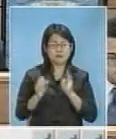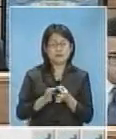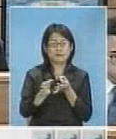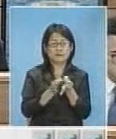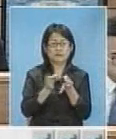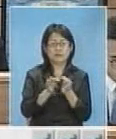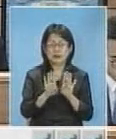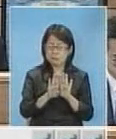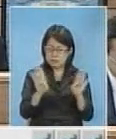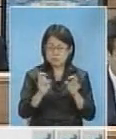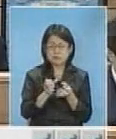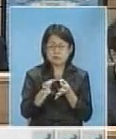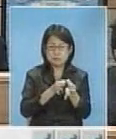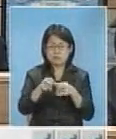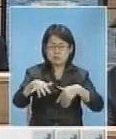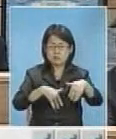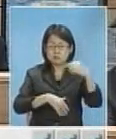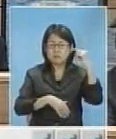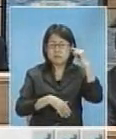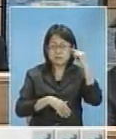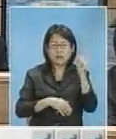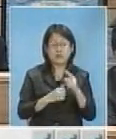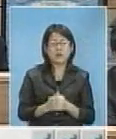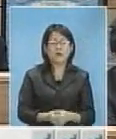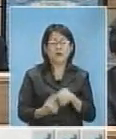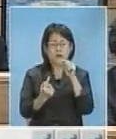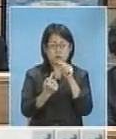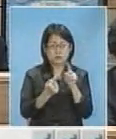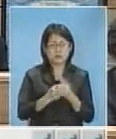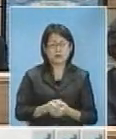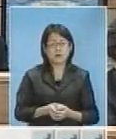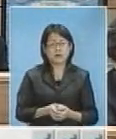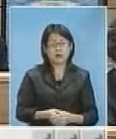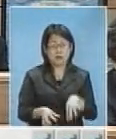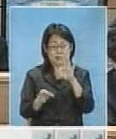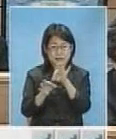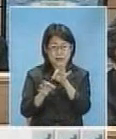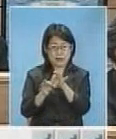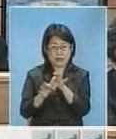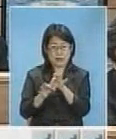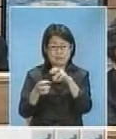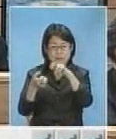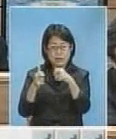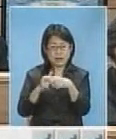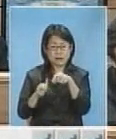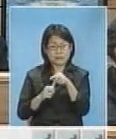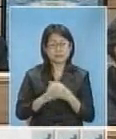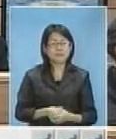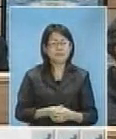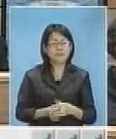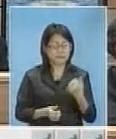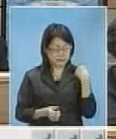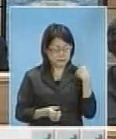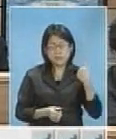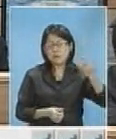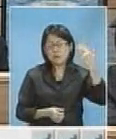กับพี่น้องประชาชนก็คือในกรณีที่มีปัญหากับสถาบันการเงินอย่างเช่นที่เกิดขึ้นแล้ว